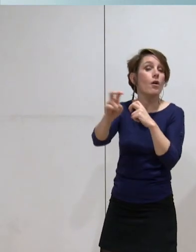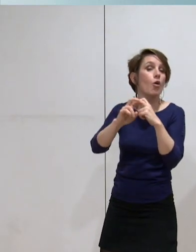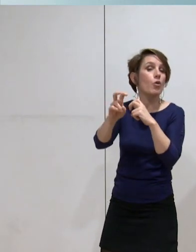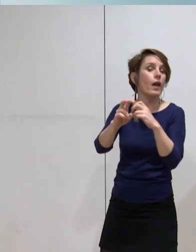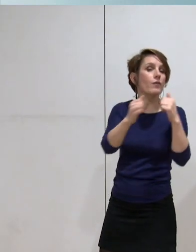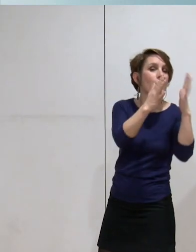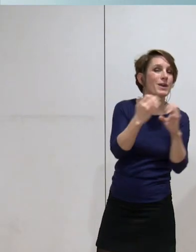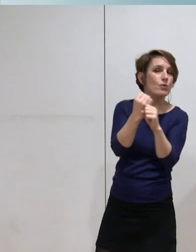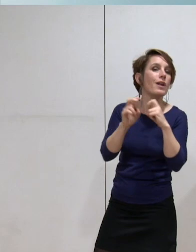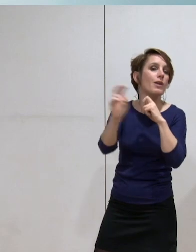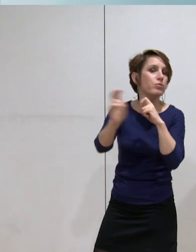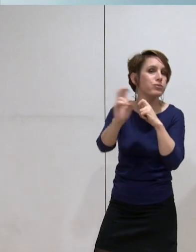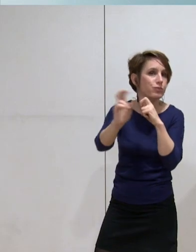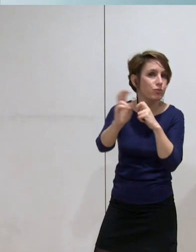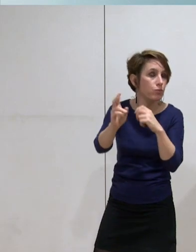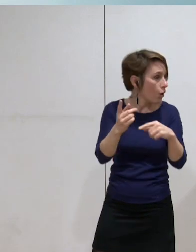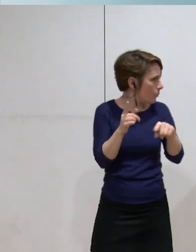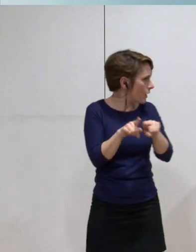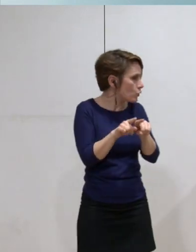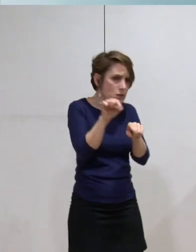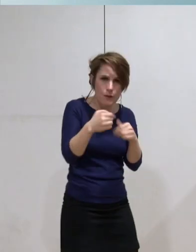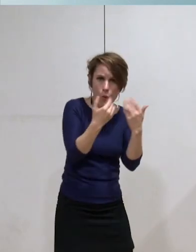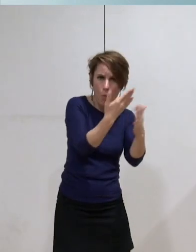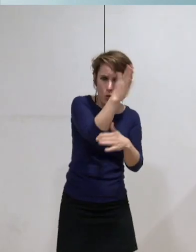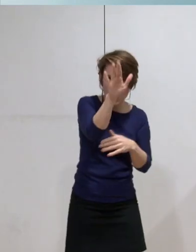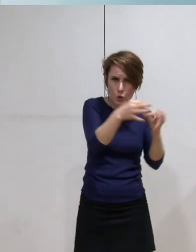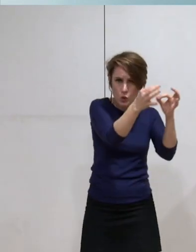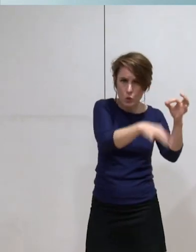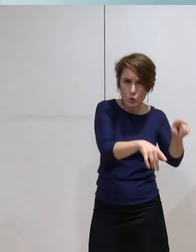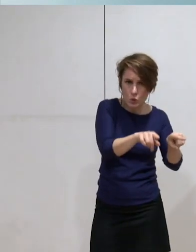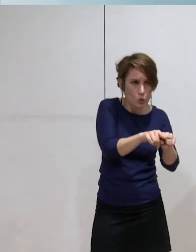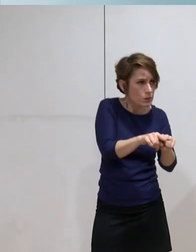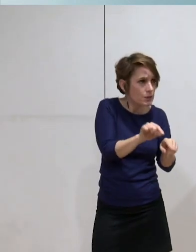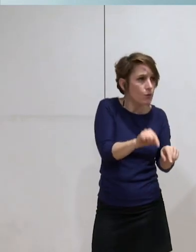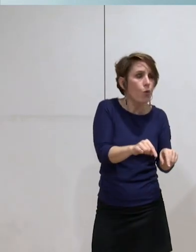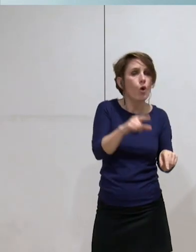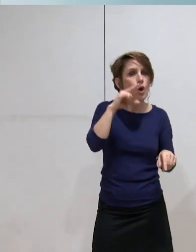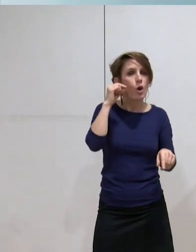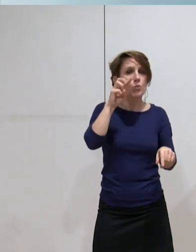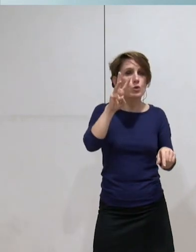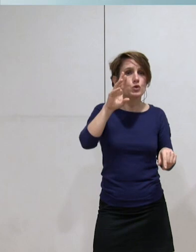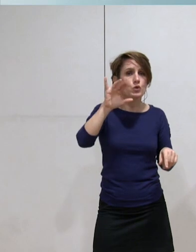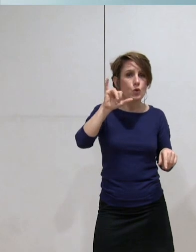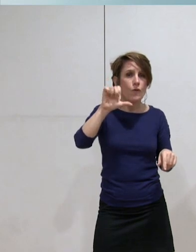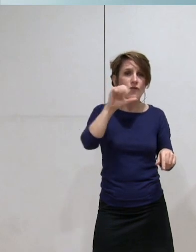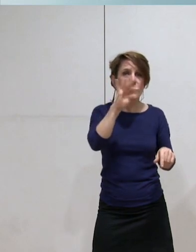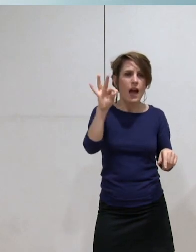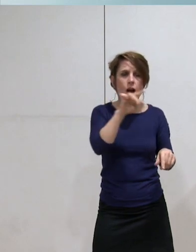nouveaux dispositifs votre adjoint monsieur Viard euh travaille sur les questions de logistique